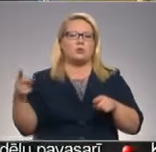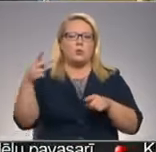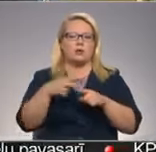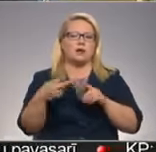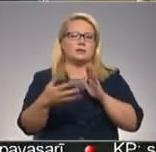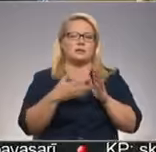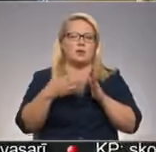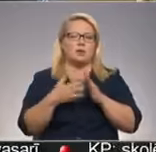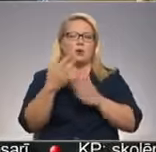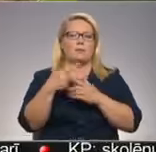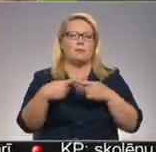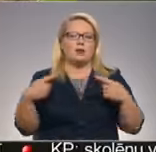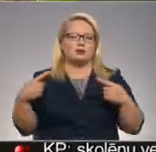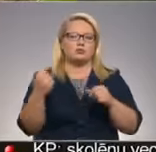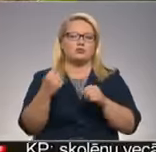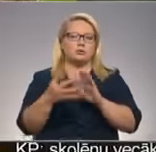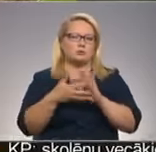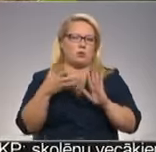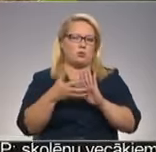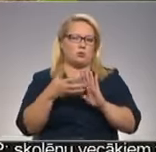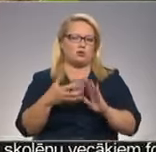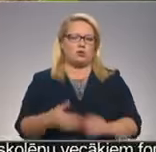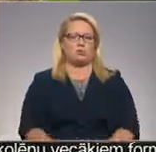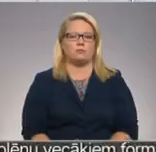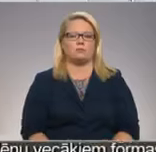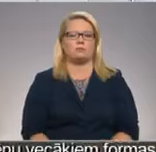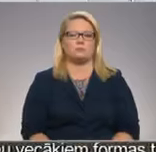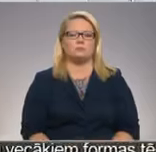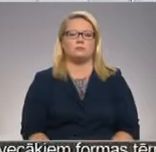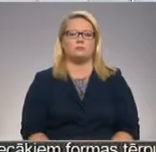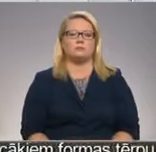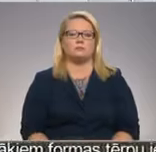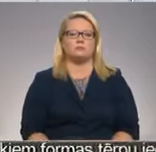izmantojamo resursu izmantošanu. Oskars Brasliņš, Mārtiņš Balka, Vidzemes televīzija.